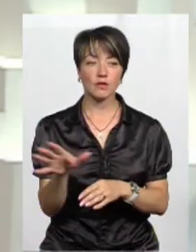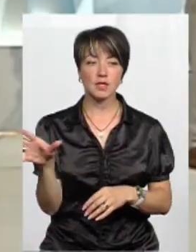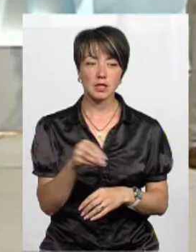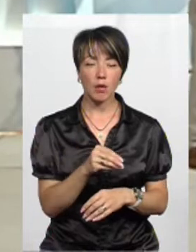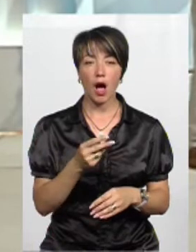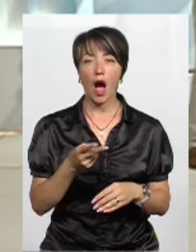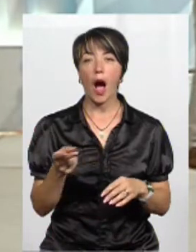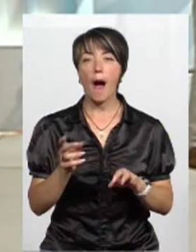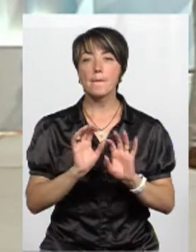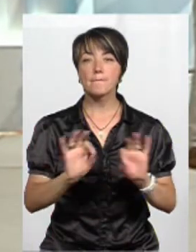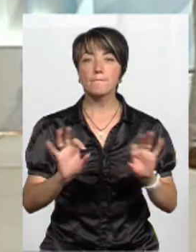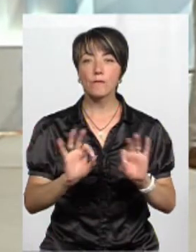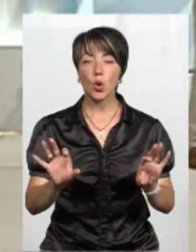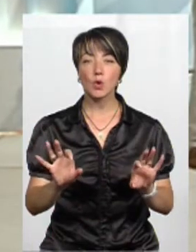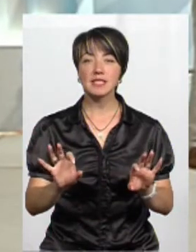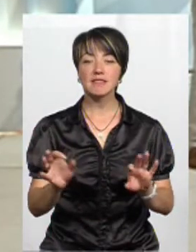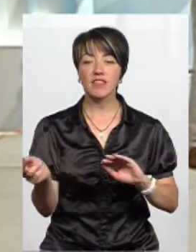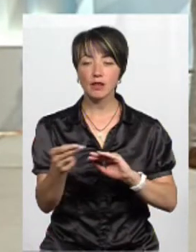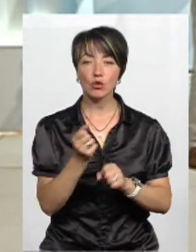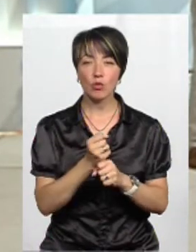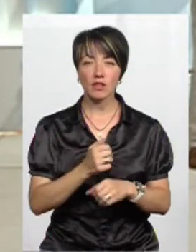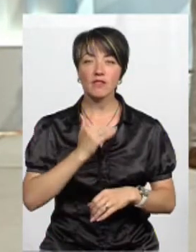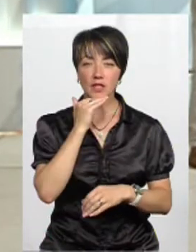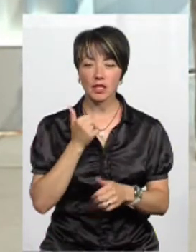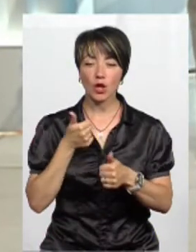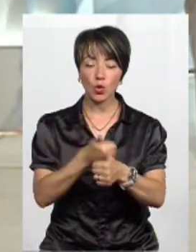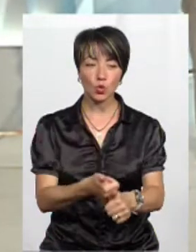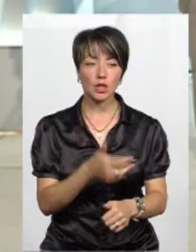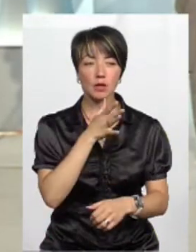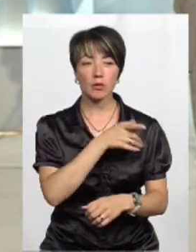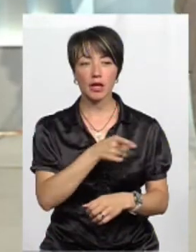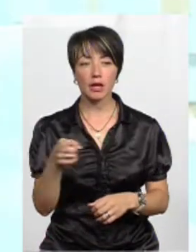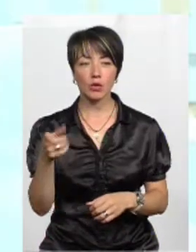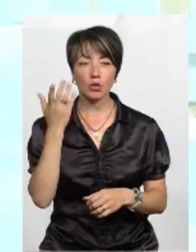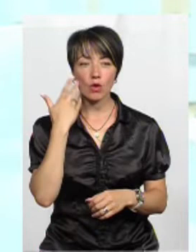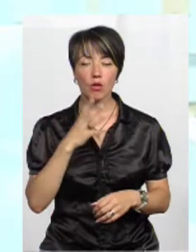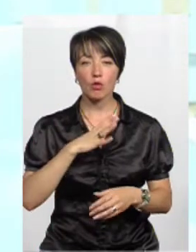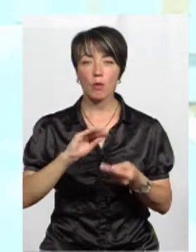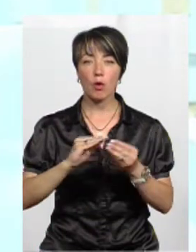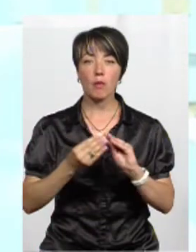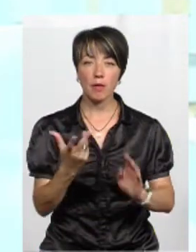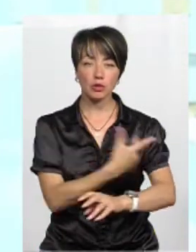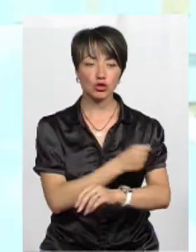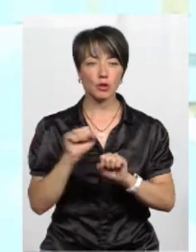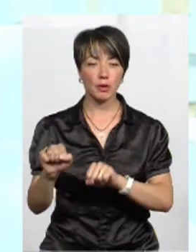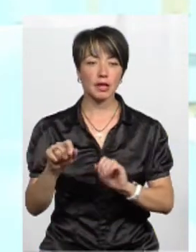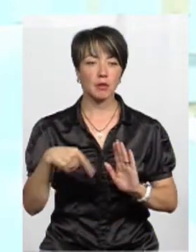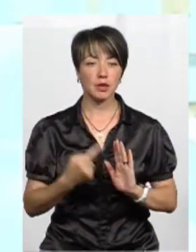Але просвітницької роботи вистачить для того, щоб надолужити у той період, коли були проблеми із